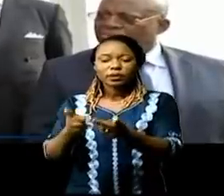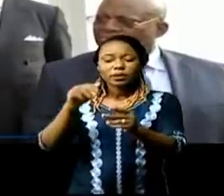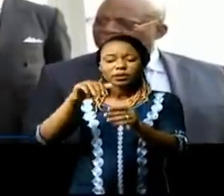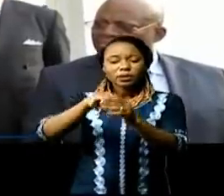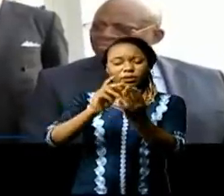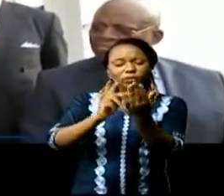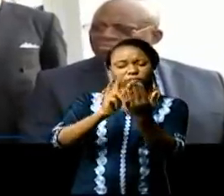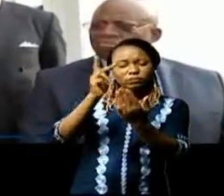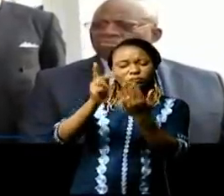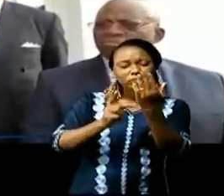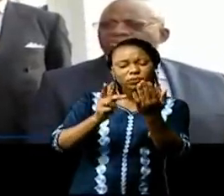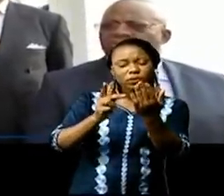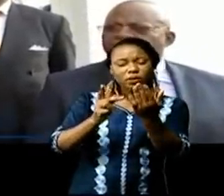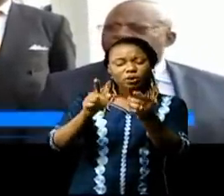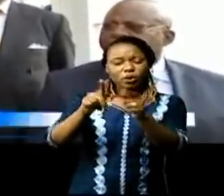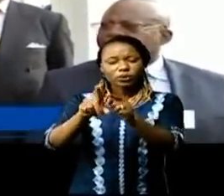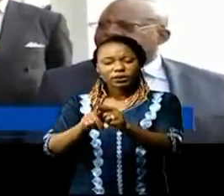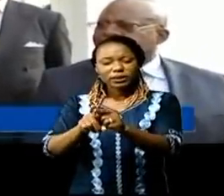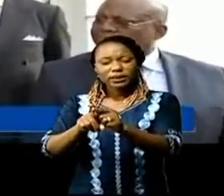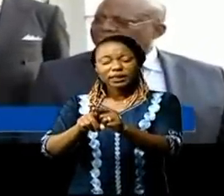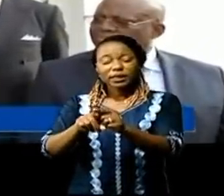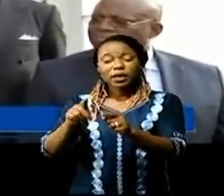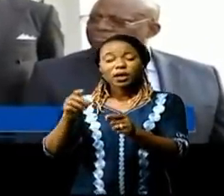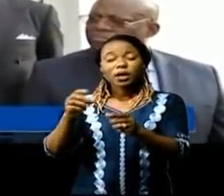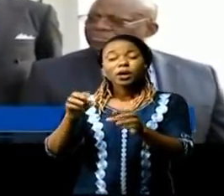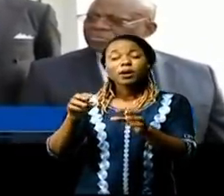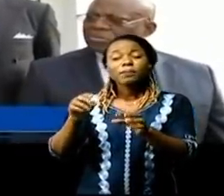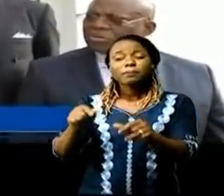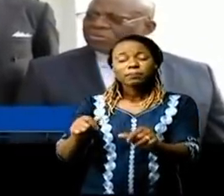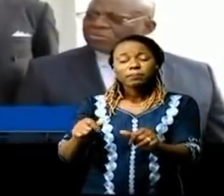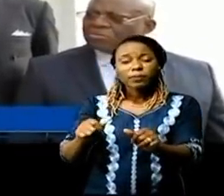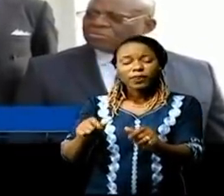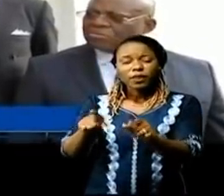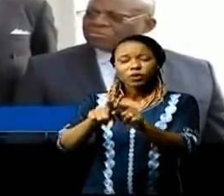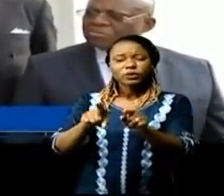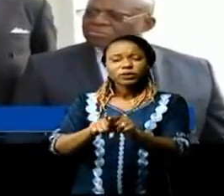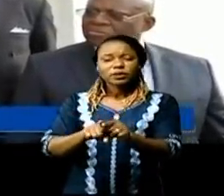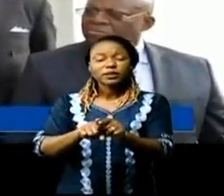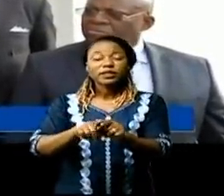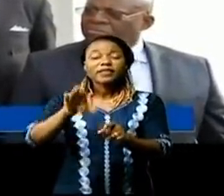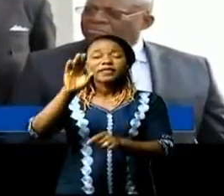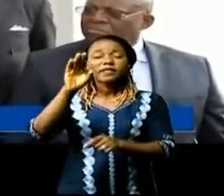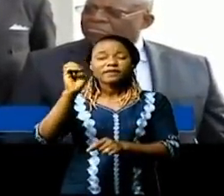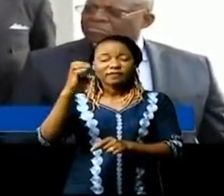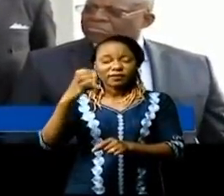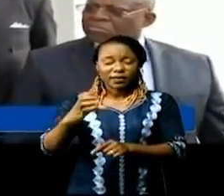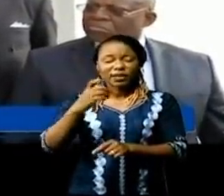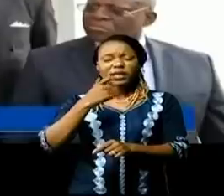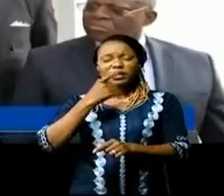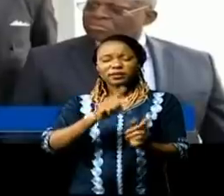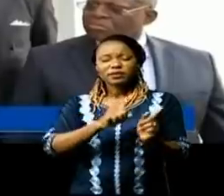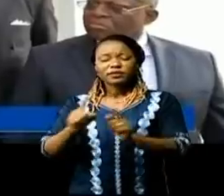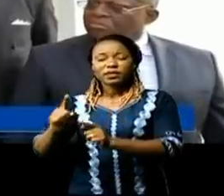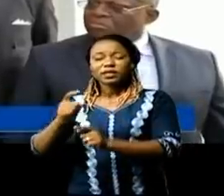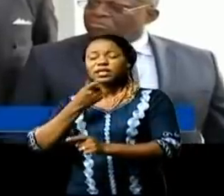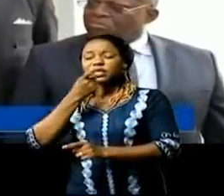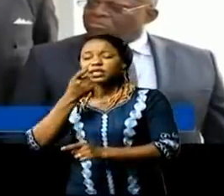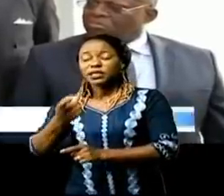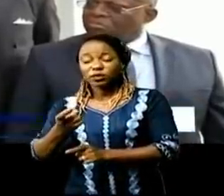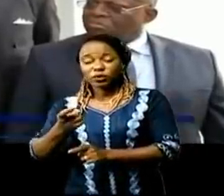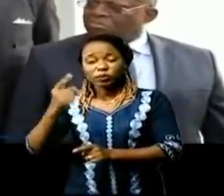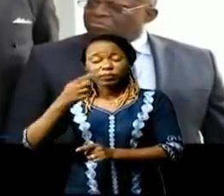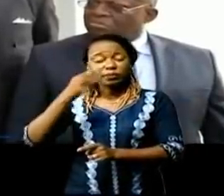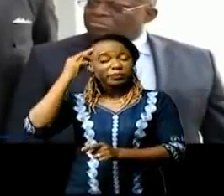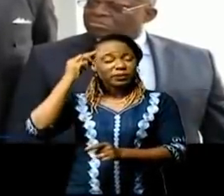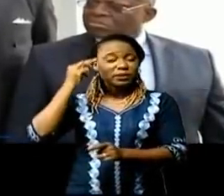produits qui sont fabriqués localement. La Fédération des entreprises du Congo vient de rassurer le Premier ministre que elle n'est pas